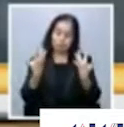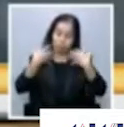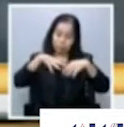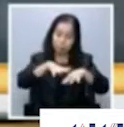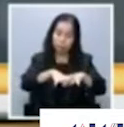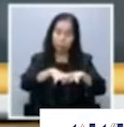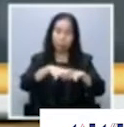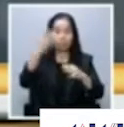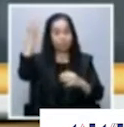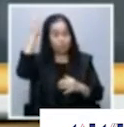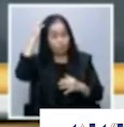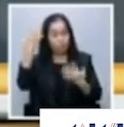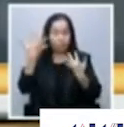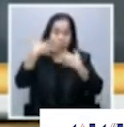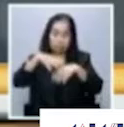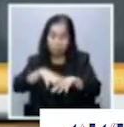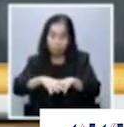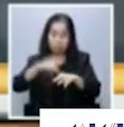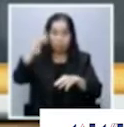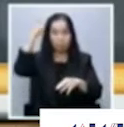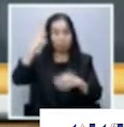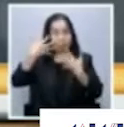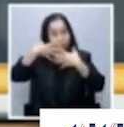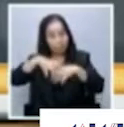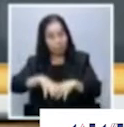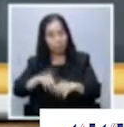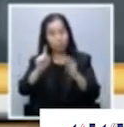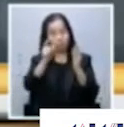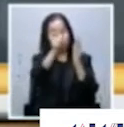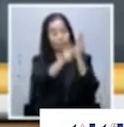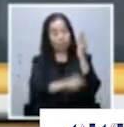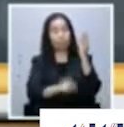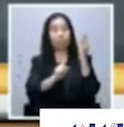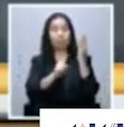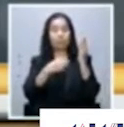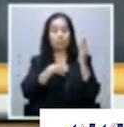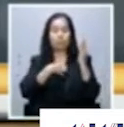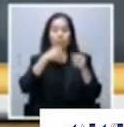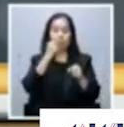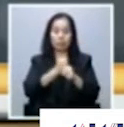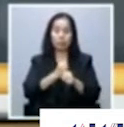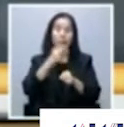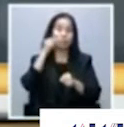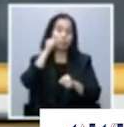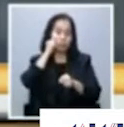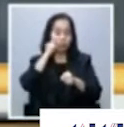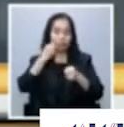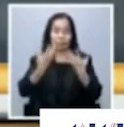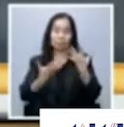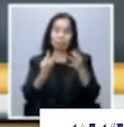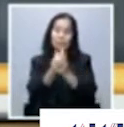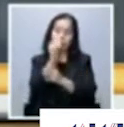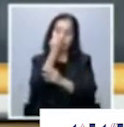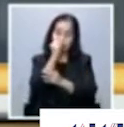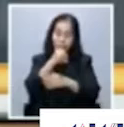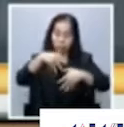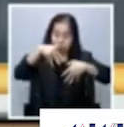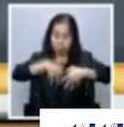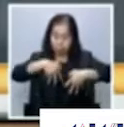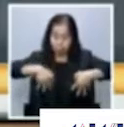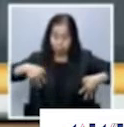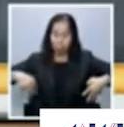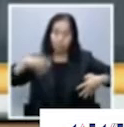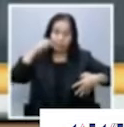อาจจะสร้างเขื่อนไม่ได้ก็สร้างฝายกั้นน้ำเพื่อจะกักเก็บน้ำไว้ผันเข้ามาสู่ประเทศไ